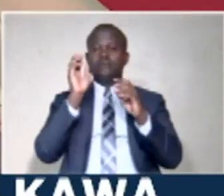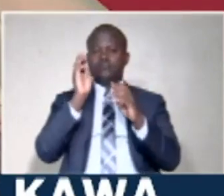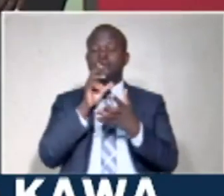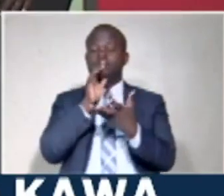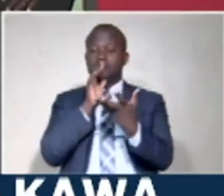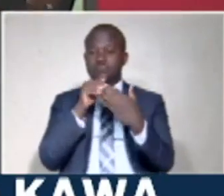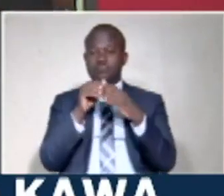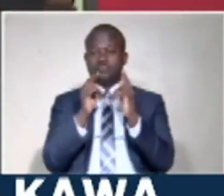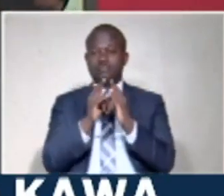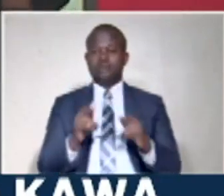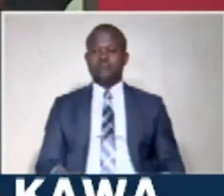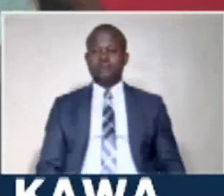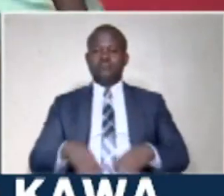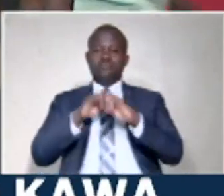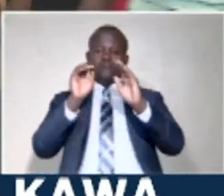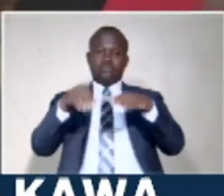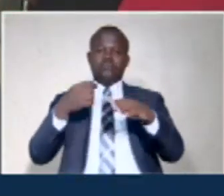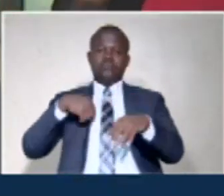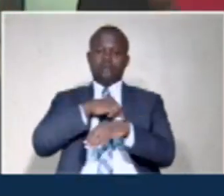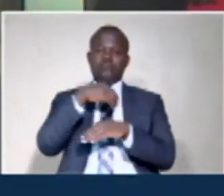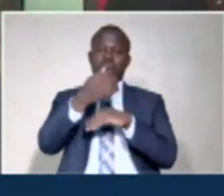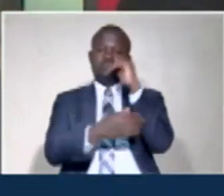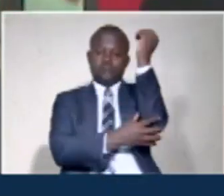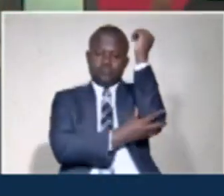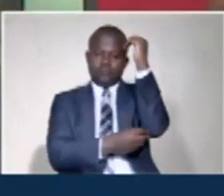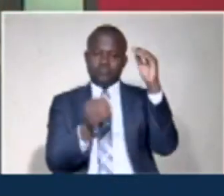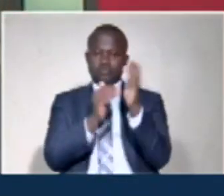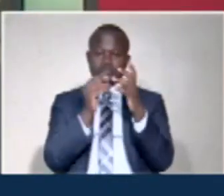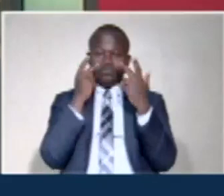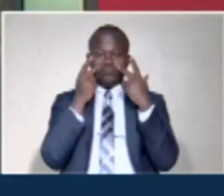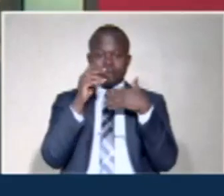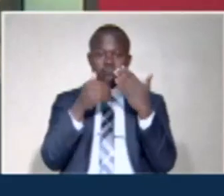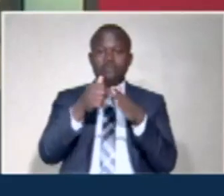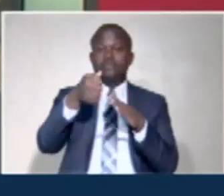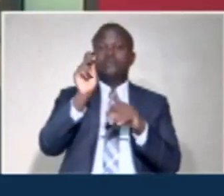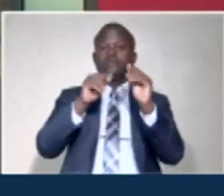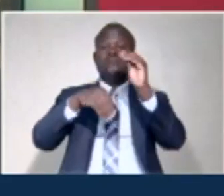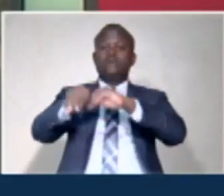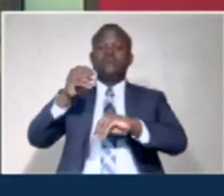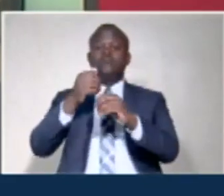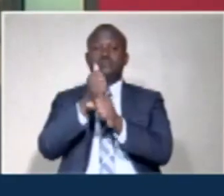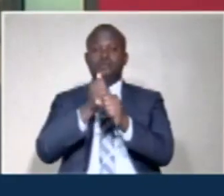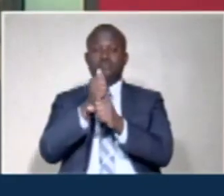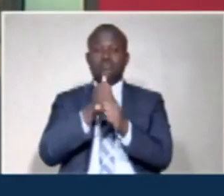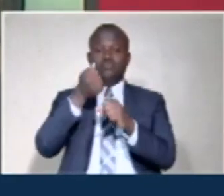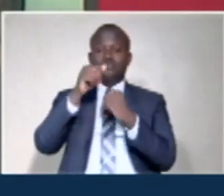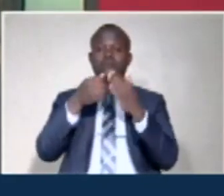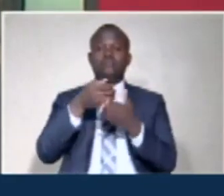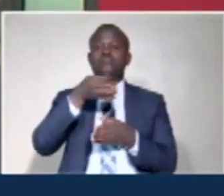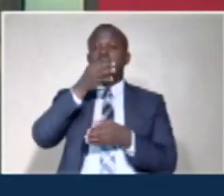kuri inama. Wa muhinzi wacu agahorana ubukene kandi warebe ugasanga bari yatugurisha ikawa bari